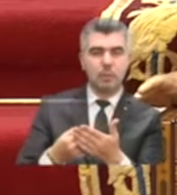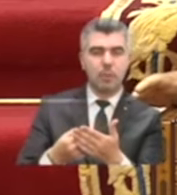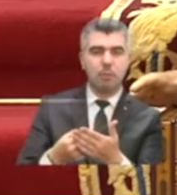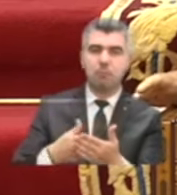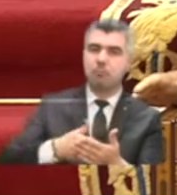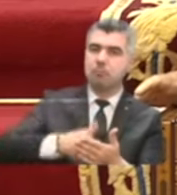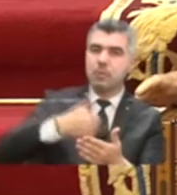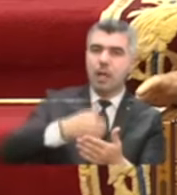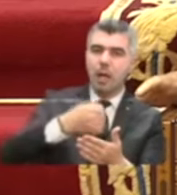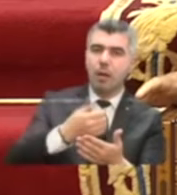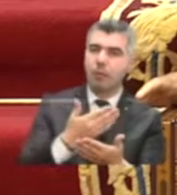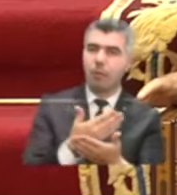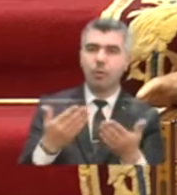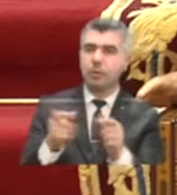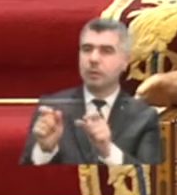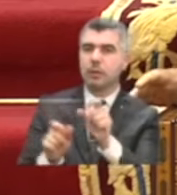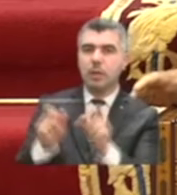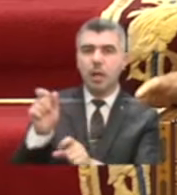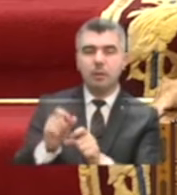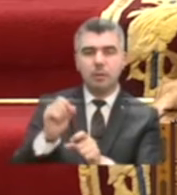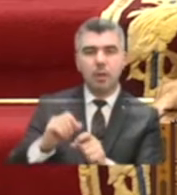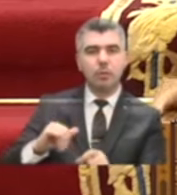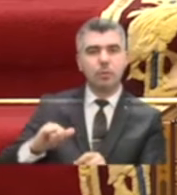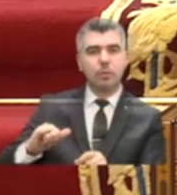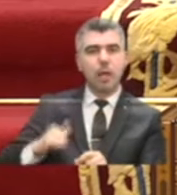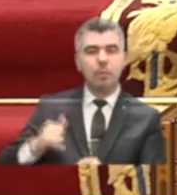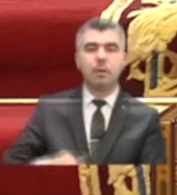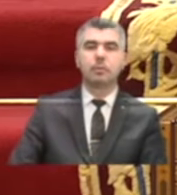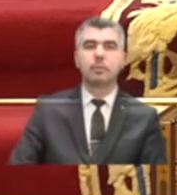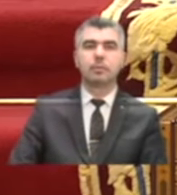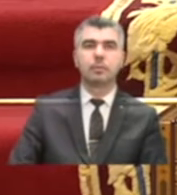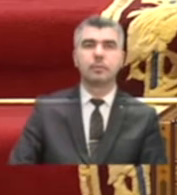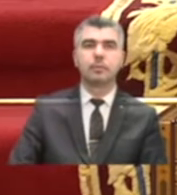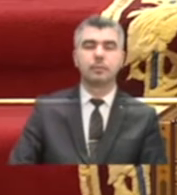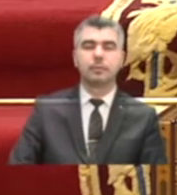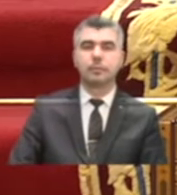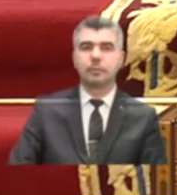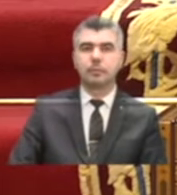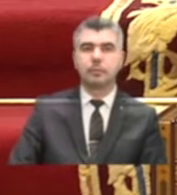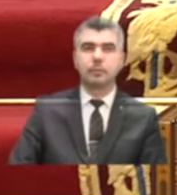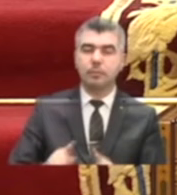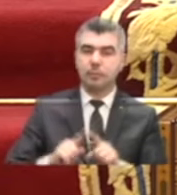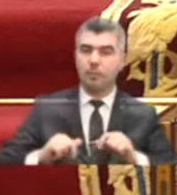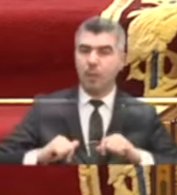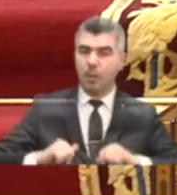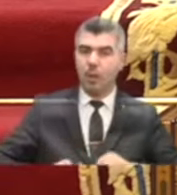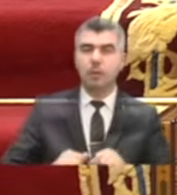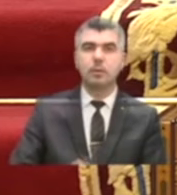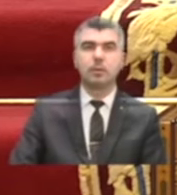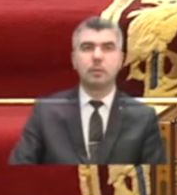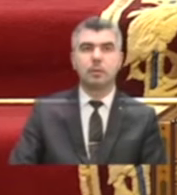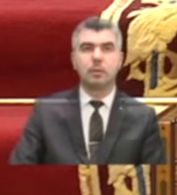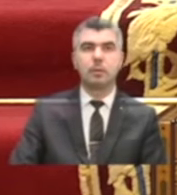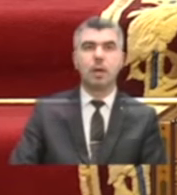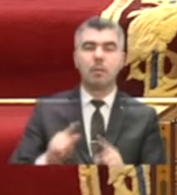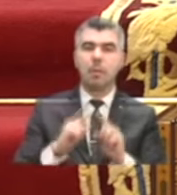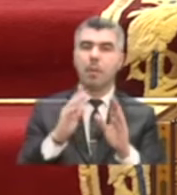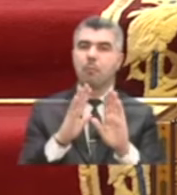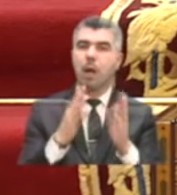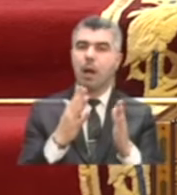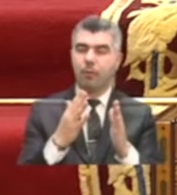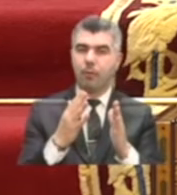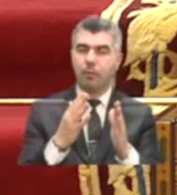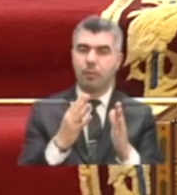جيد لدى عموم المواطنين وخصوصا الشباب. سيد الوزير، حنا كما قلت نثمن العمل اللي كتقوموا